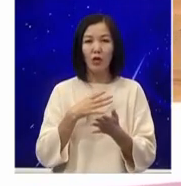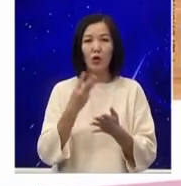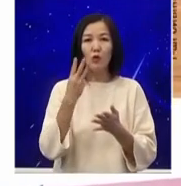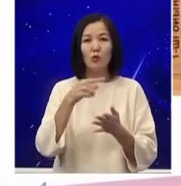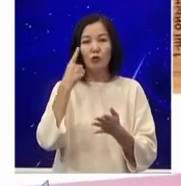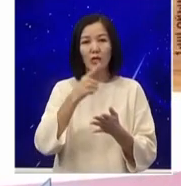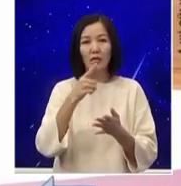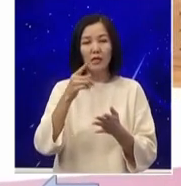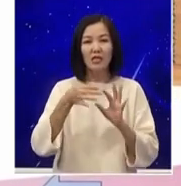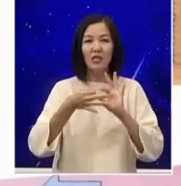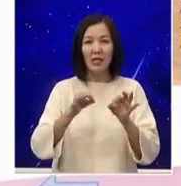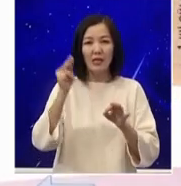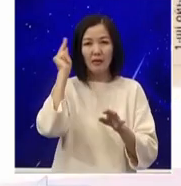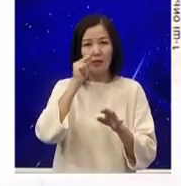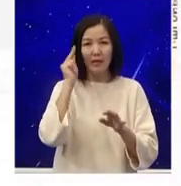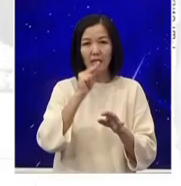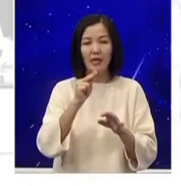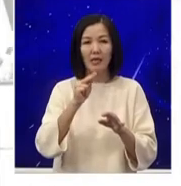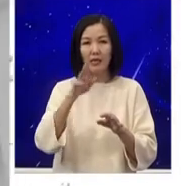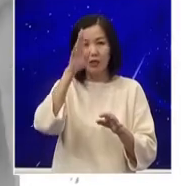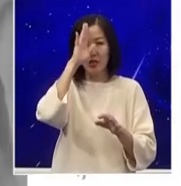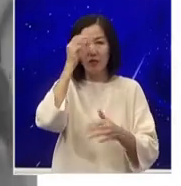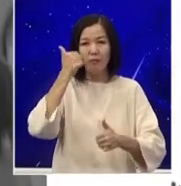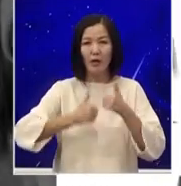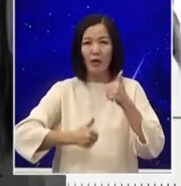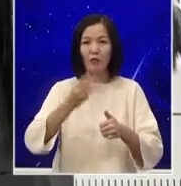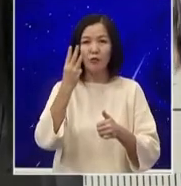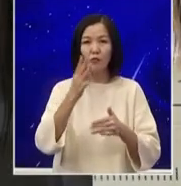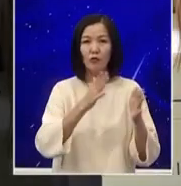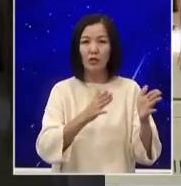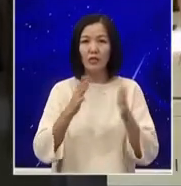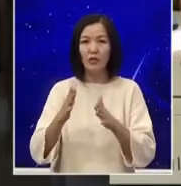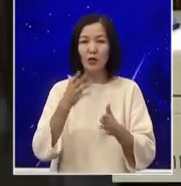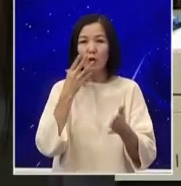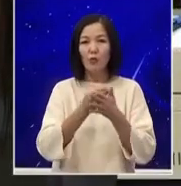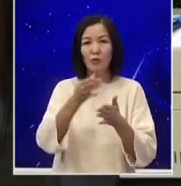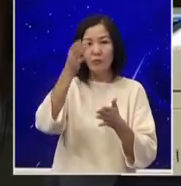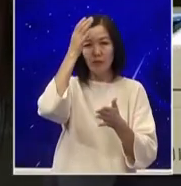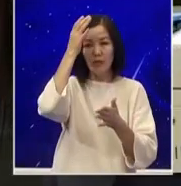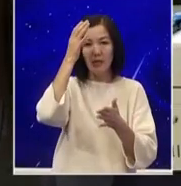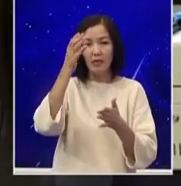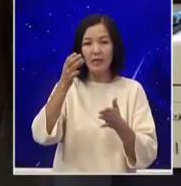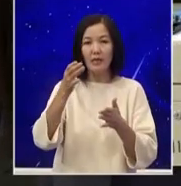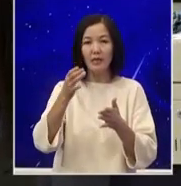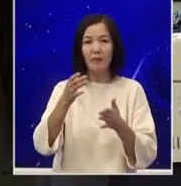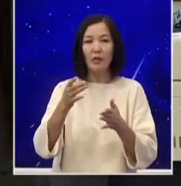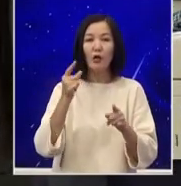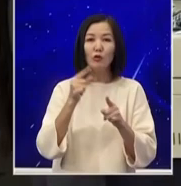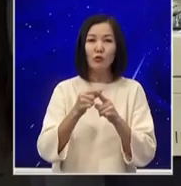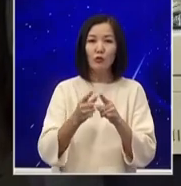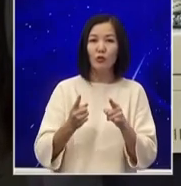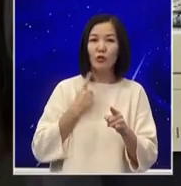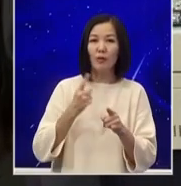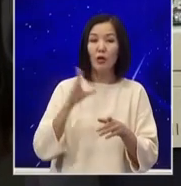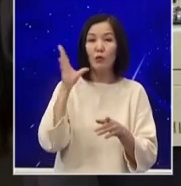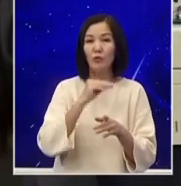болды. Үш тілді жетік меңгерген жерлесіміз байқаудың үш кезеңінде де өзінің білім біліктілігі мен сөз шеберлігін көрсете